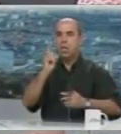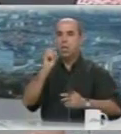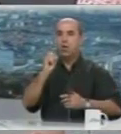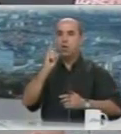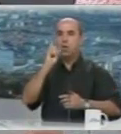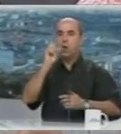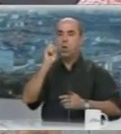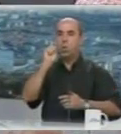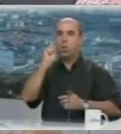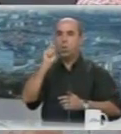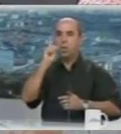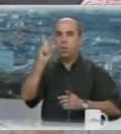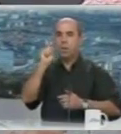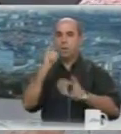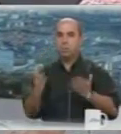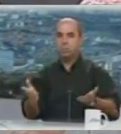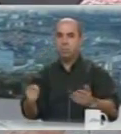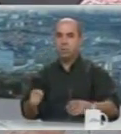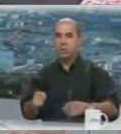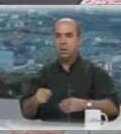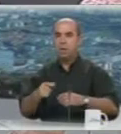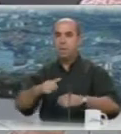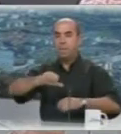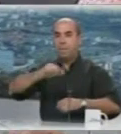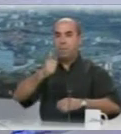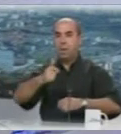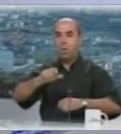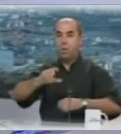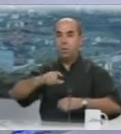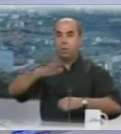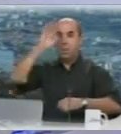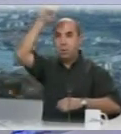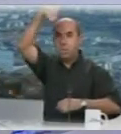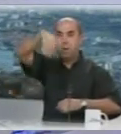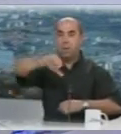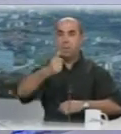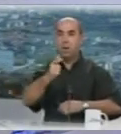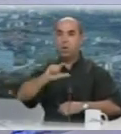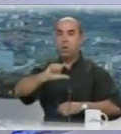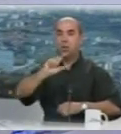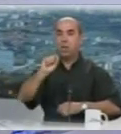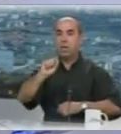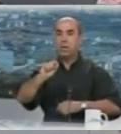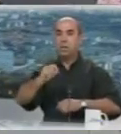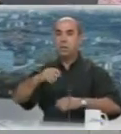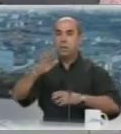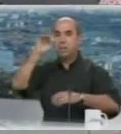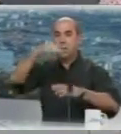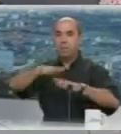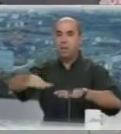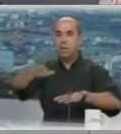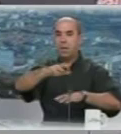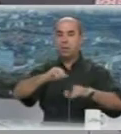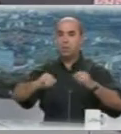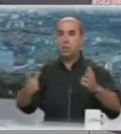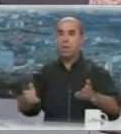دواودة. دواودة وهي تقع على ارتفاع 110 متر من سطح البحر، بنيت على ضفاف نهر